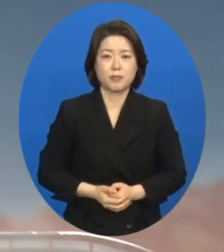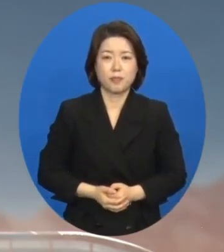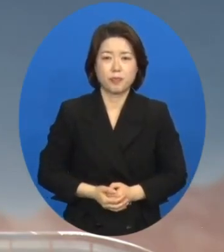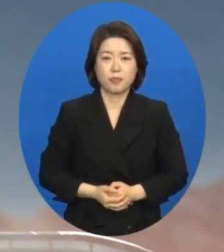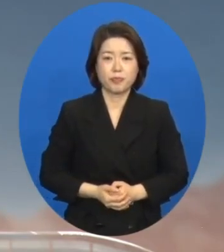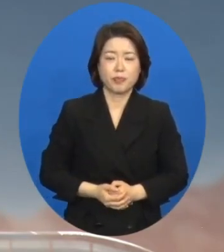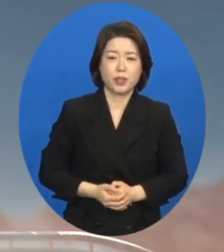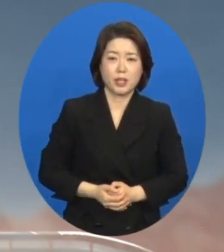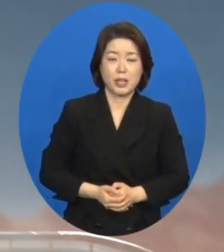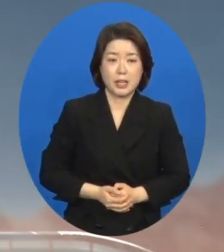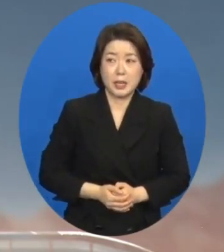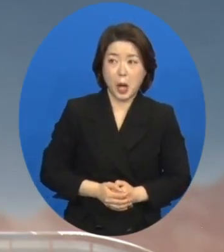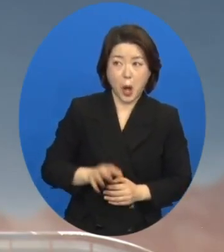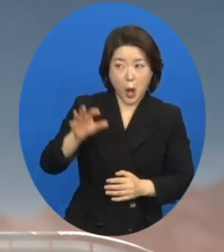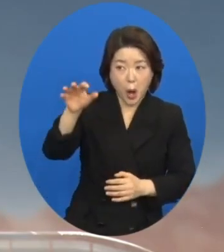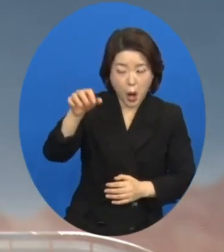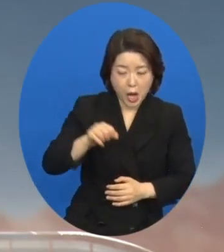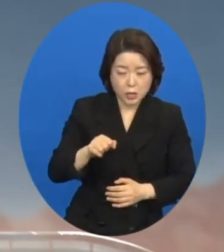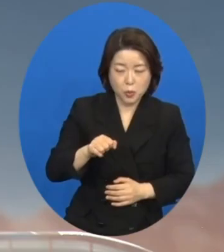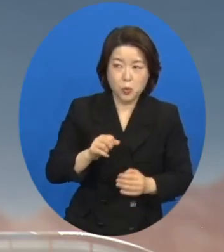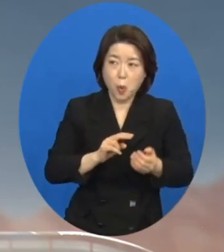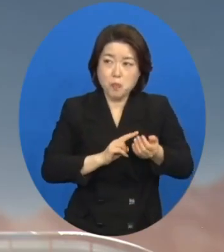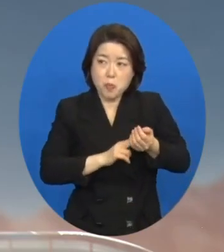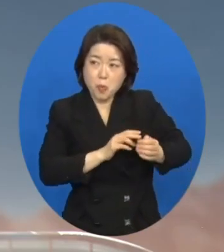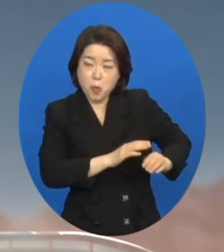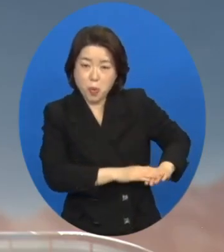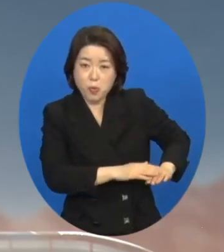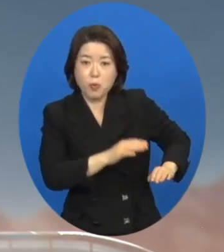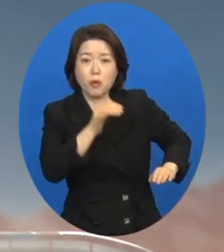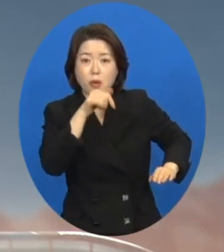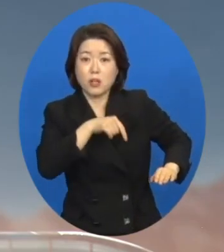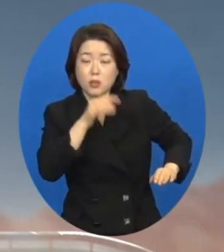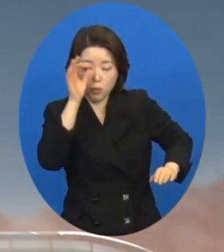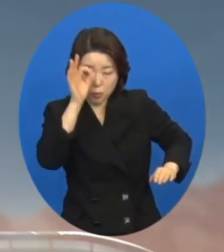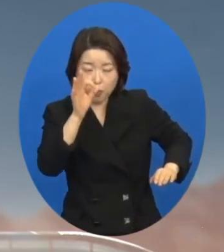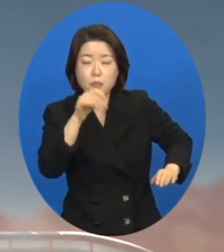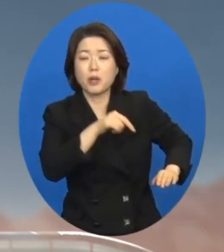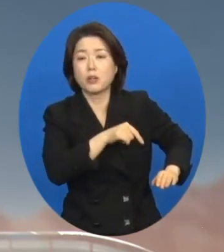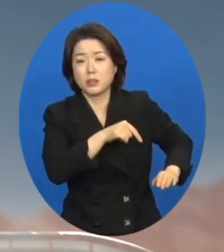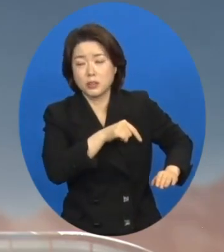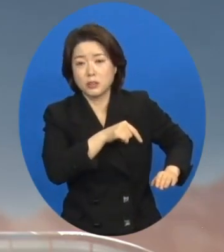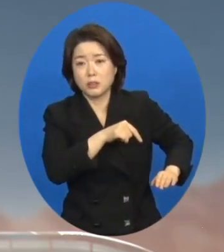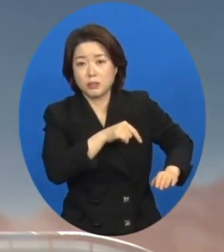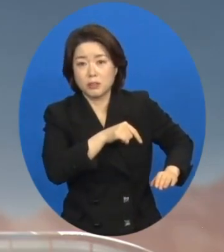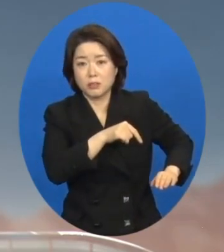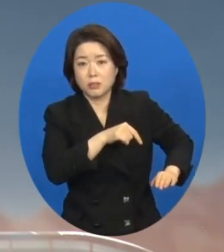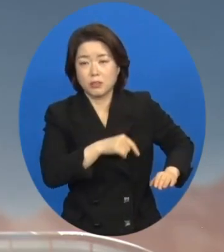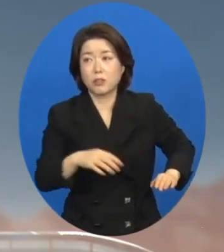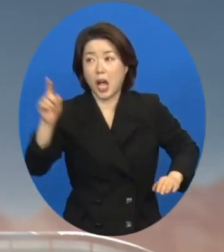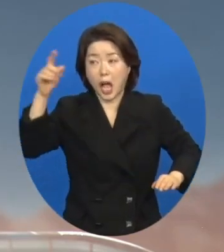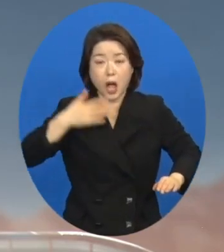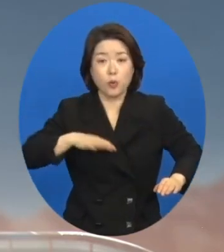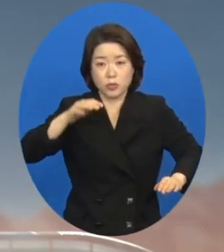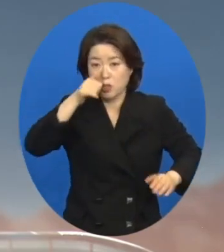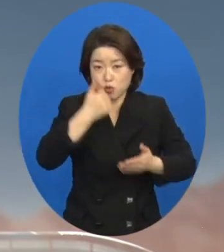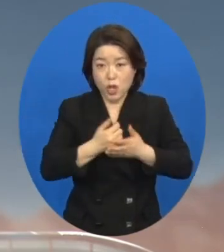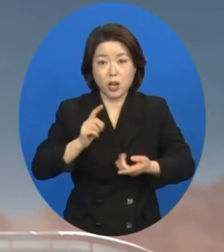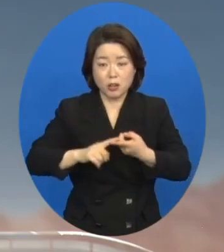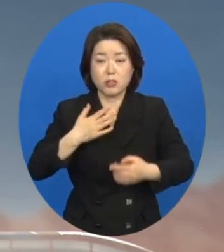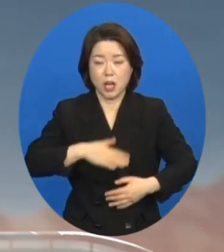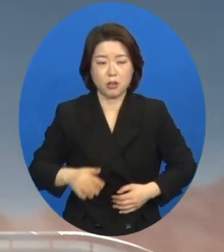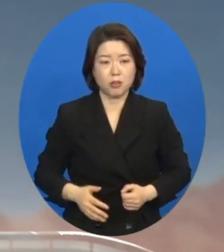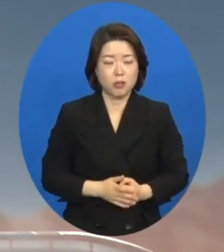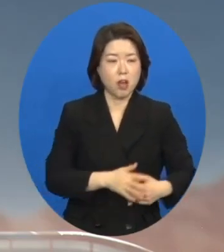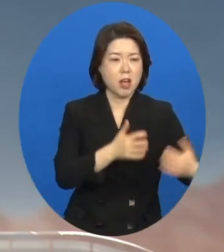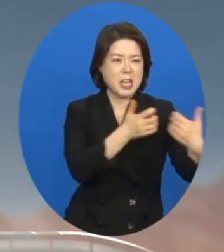가져온 것을 숨겼다는 데 있습니다. 감추었다는 데 있습니다. 여러분 전리품이라면 당당하게 아 하나님 나에게 주신 전리품이야